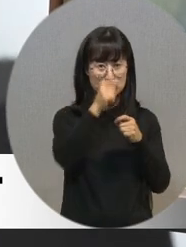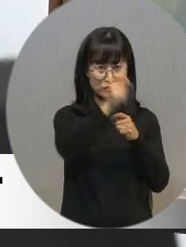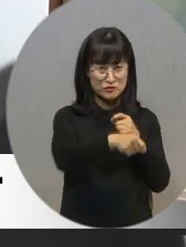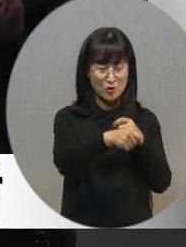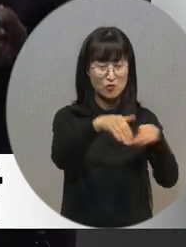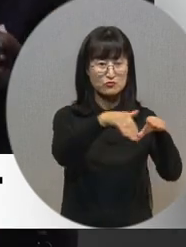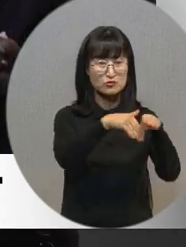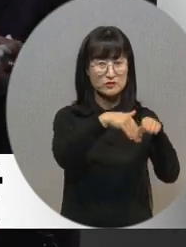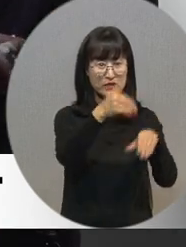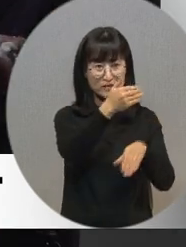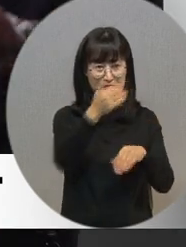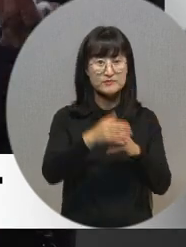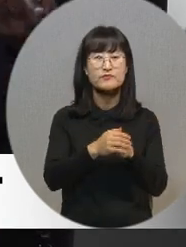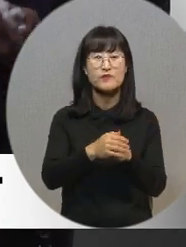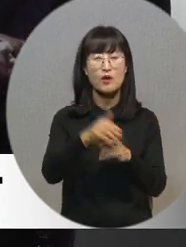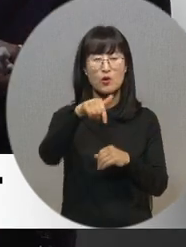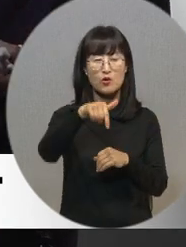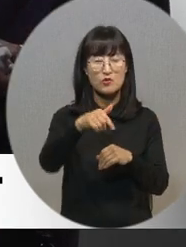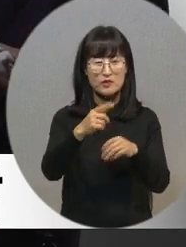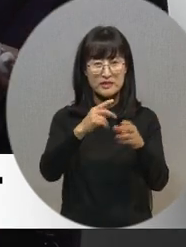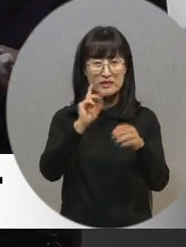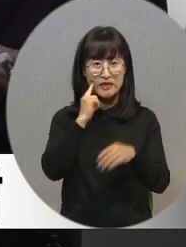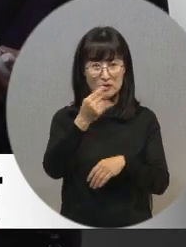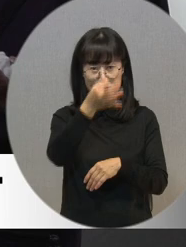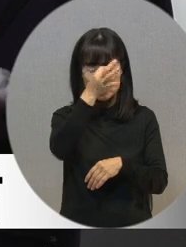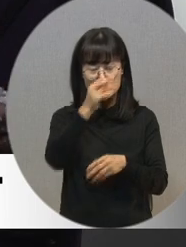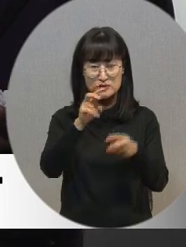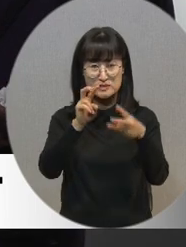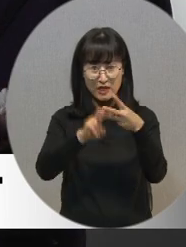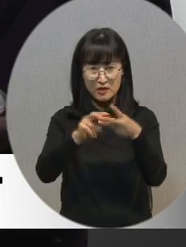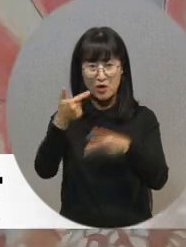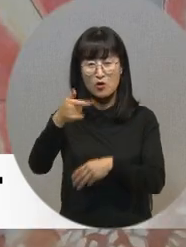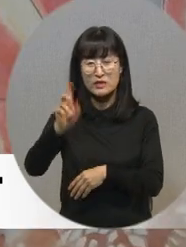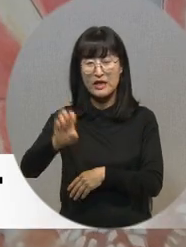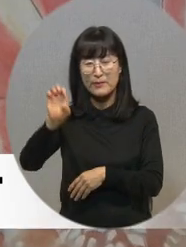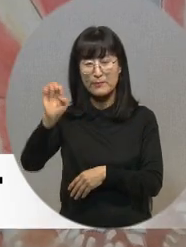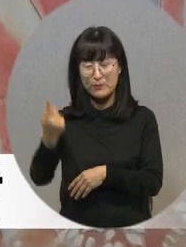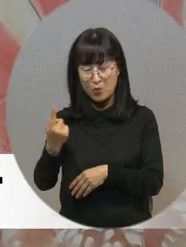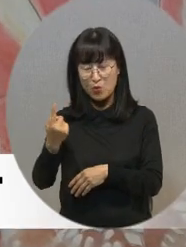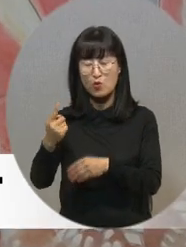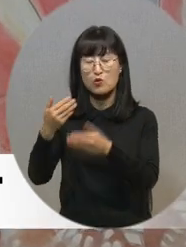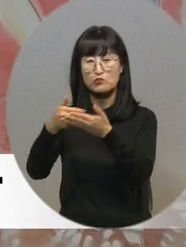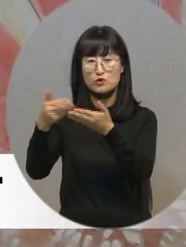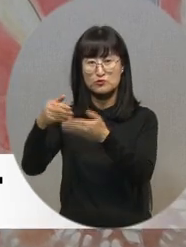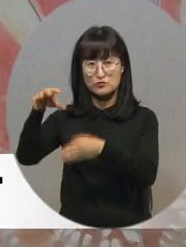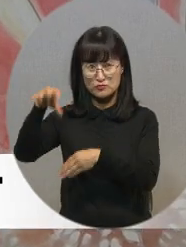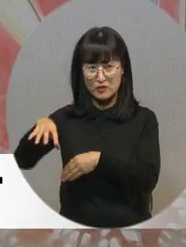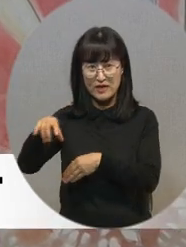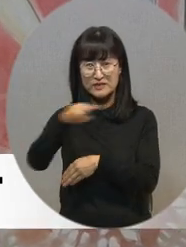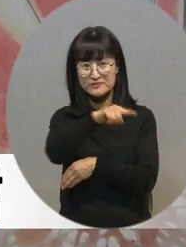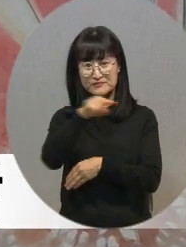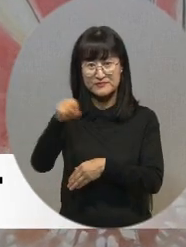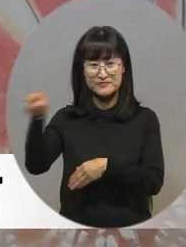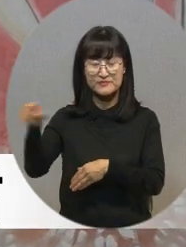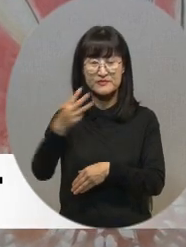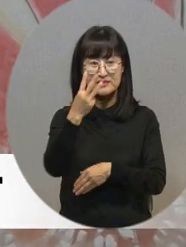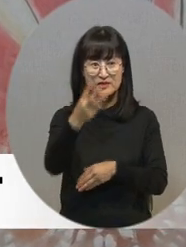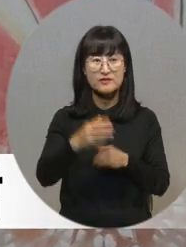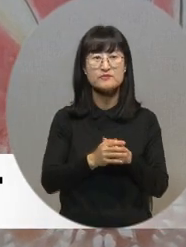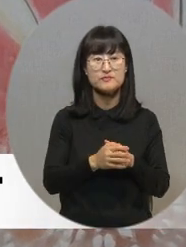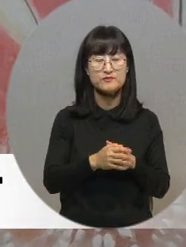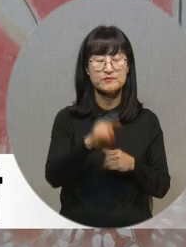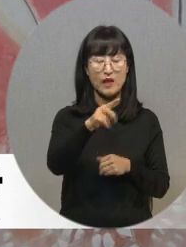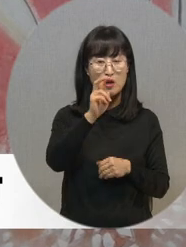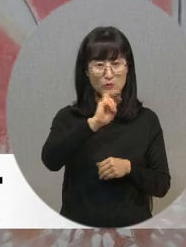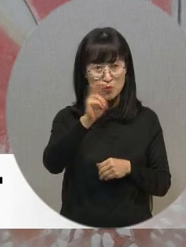고흥아트센터, 연계 전시는 남포미술관에서 열립니다. 고흥분청 문화박물관에서는 탱고가